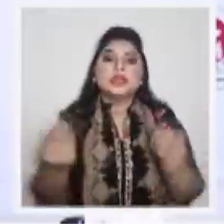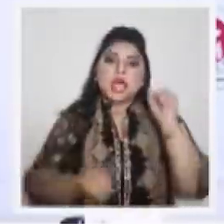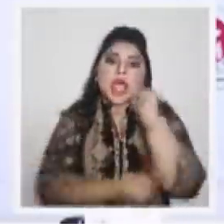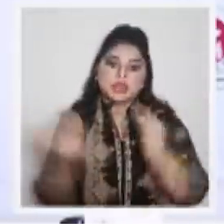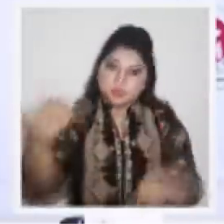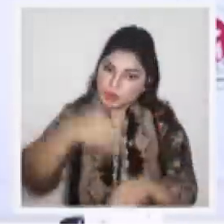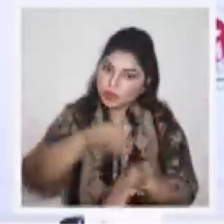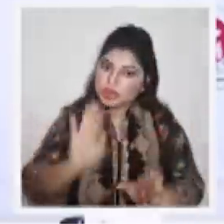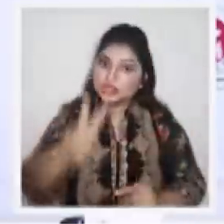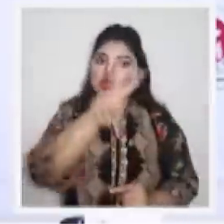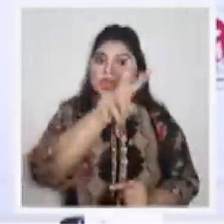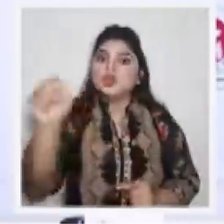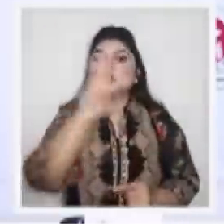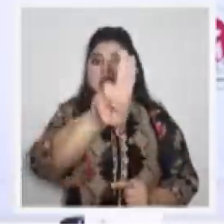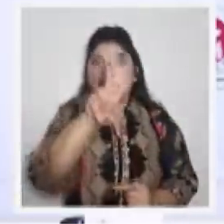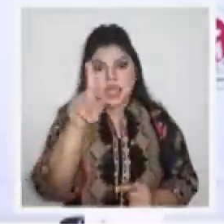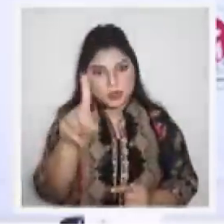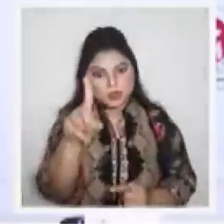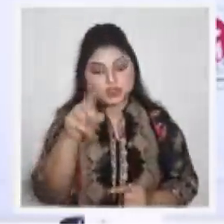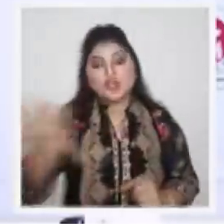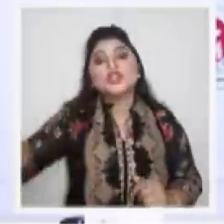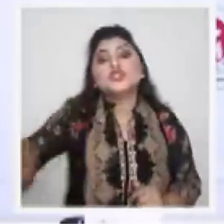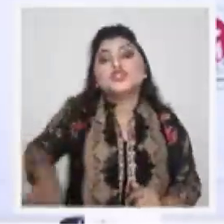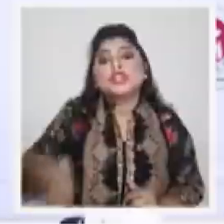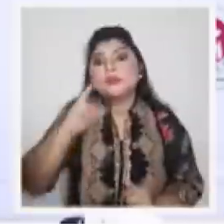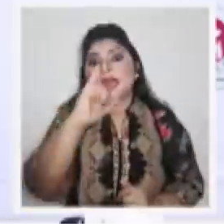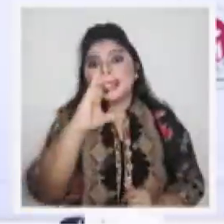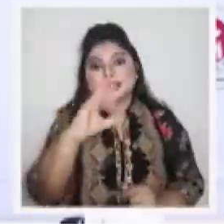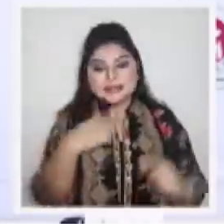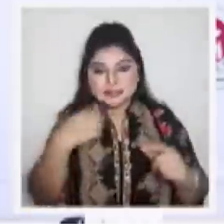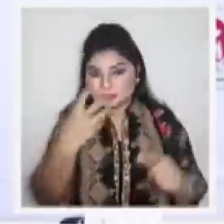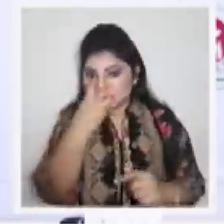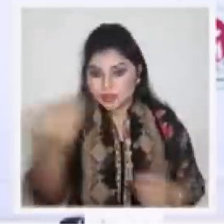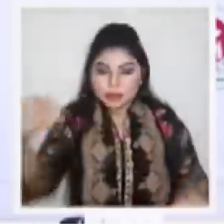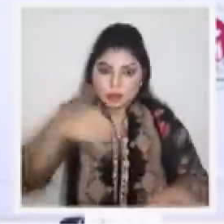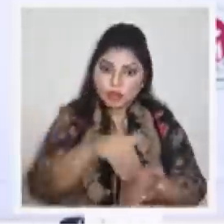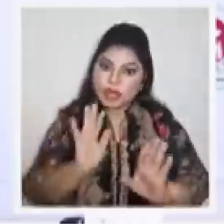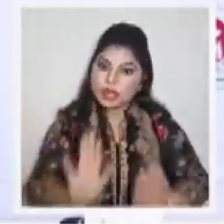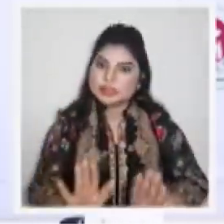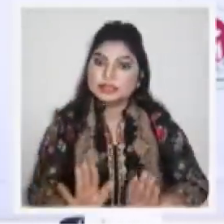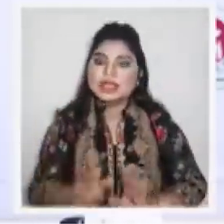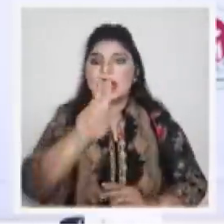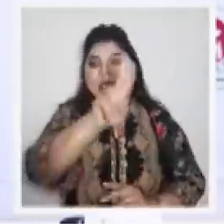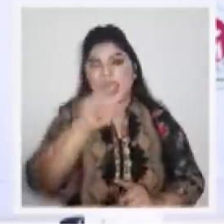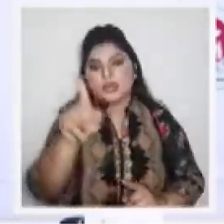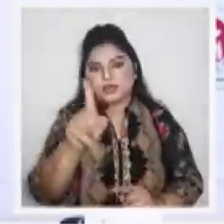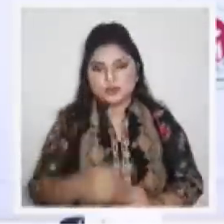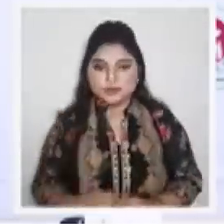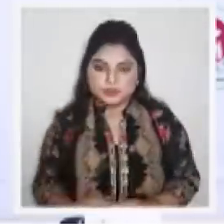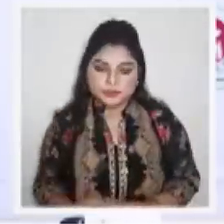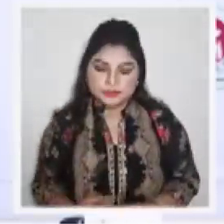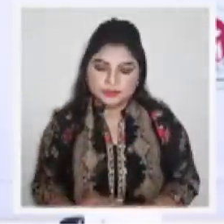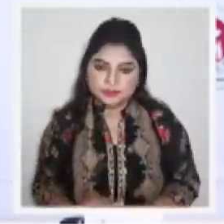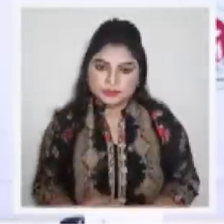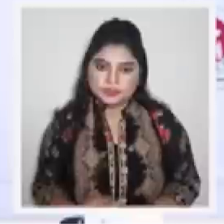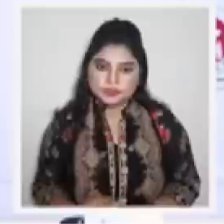রুগী ভর্তি আছেন 193 জন। চট্টগ্রাম মহানগরীতে সাধারণ শয্যায় রুগী ভর্তি আছেন 221 জন, চট্টগ্রাম